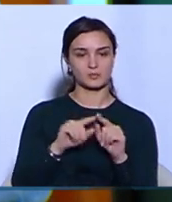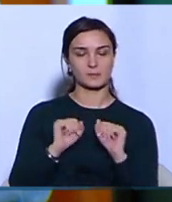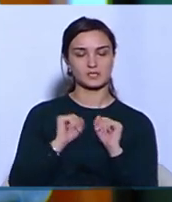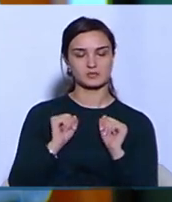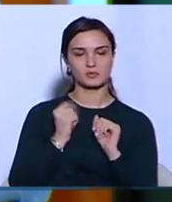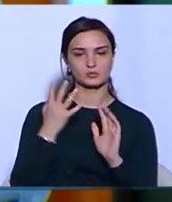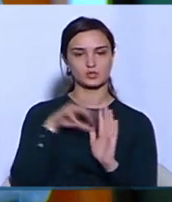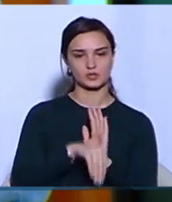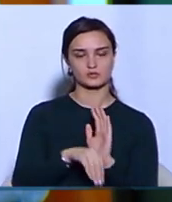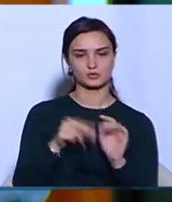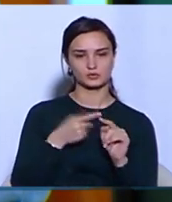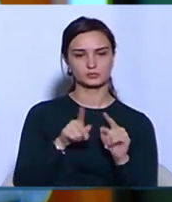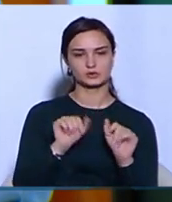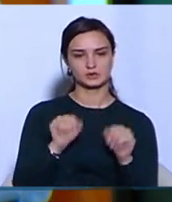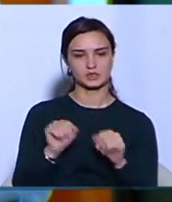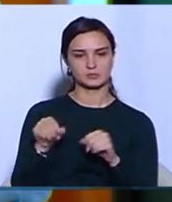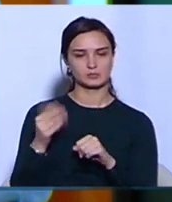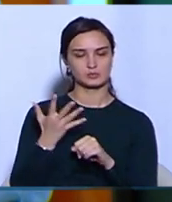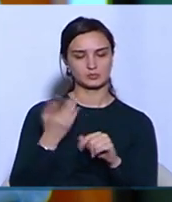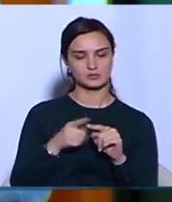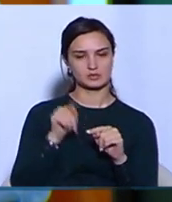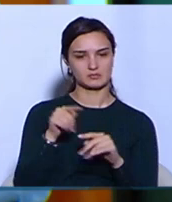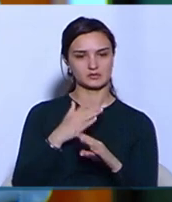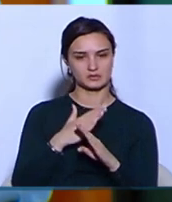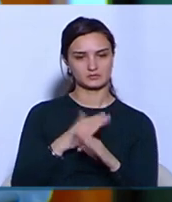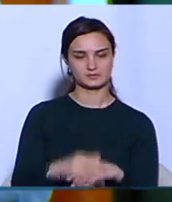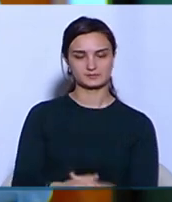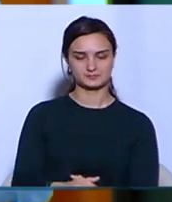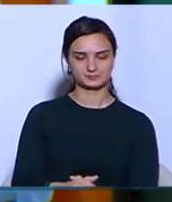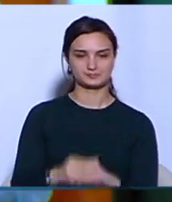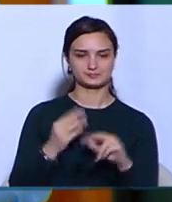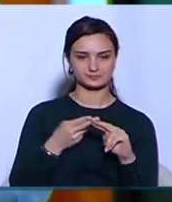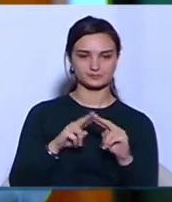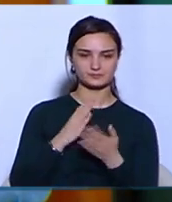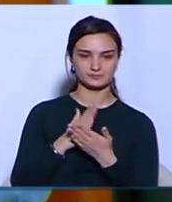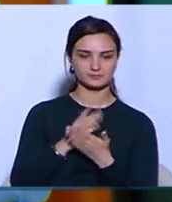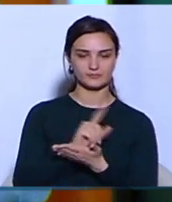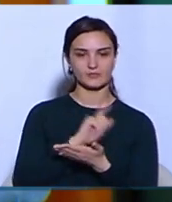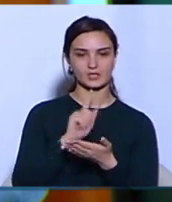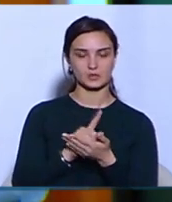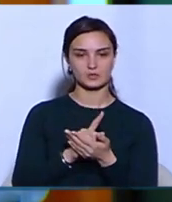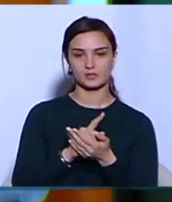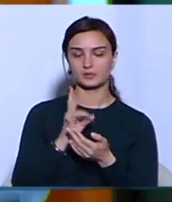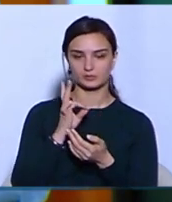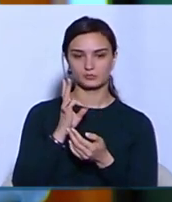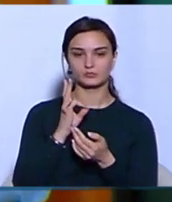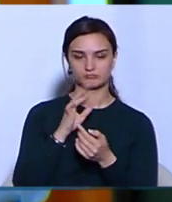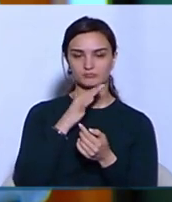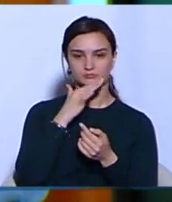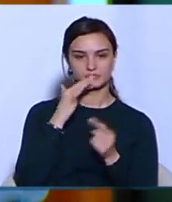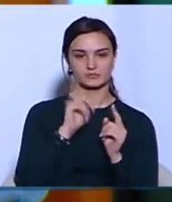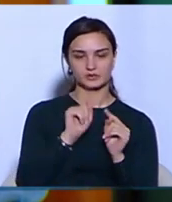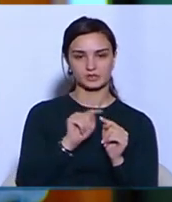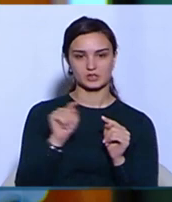მაქსიმალურად ჩავრთოთ იმ შესაძლებლობებით, რომელიც მათ აქვთ. Ამიტომ არის აუცილებელი განვიხილოთ ძალიან მრავალ